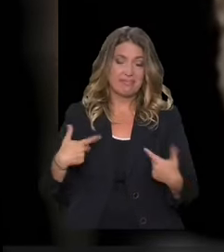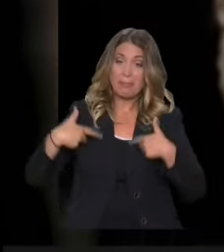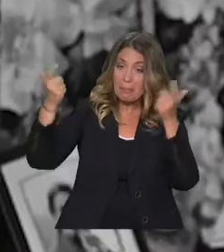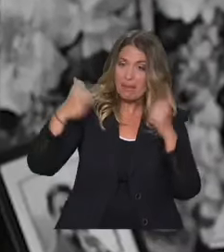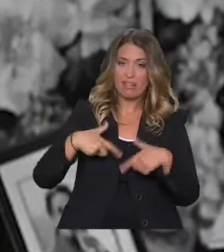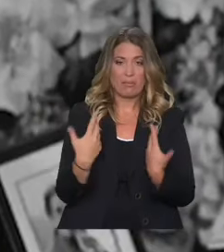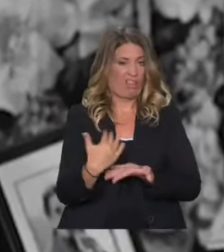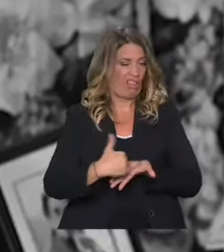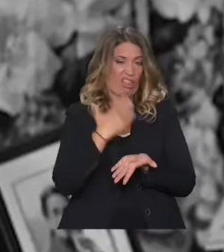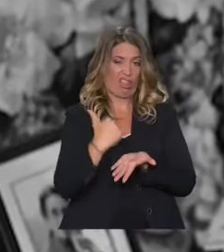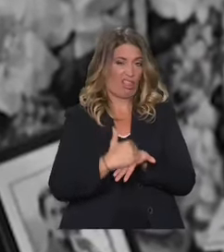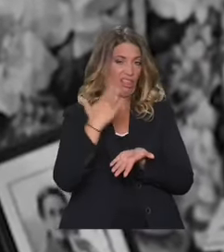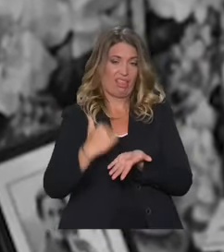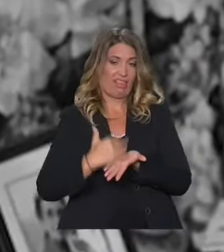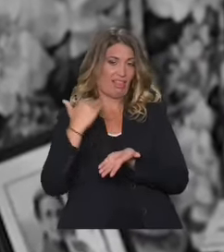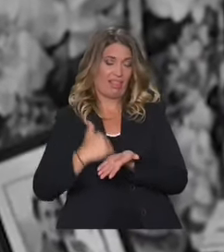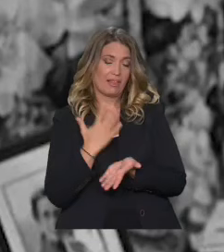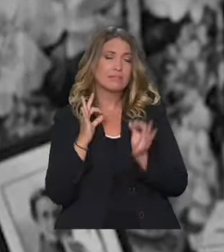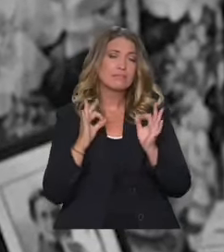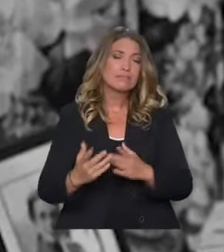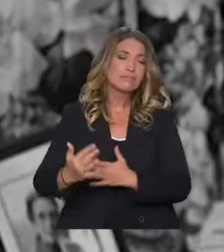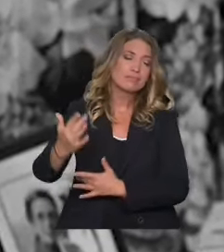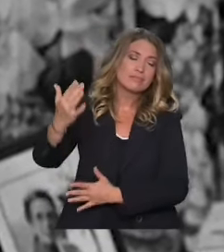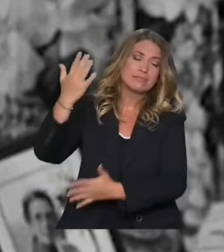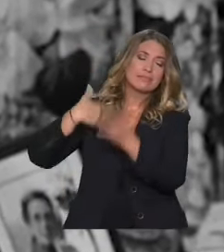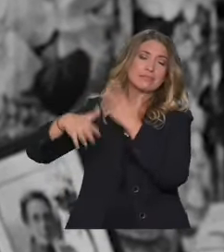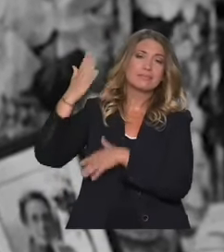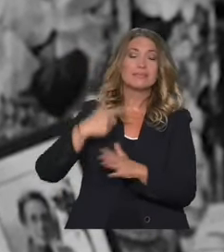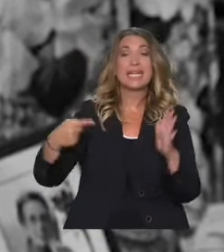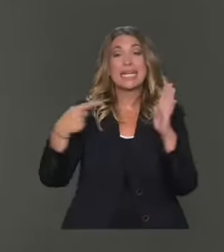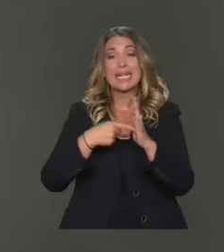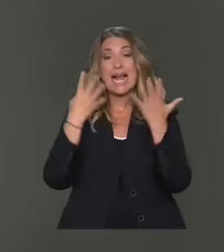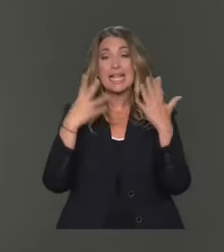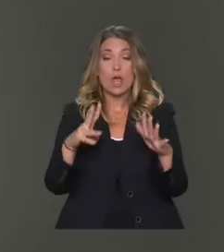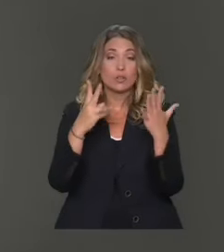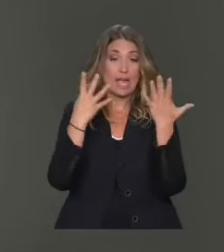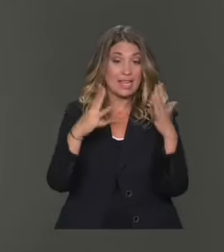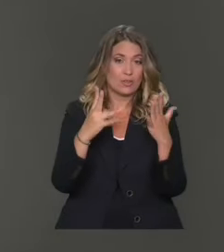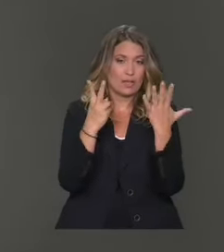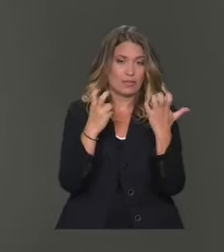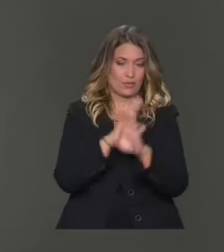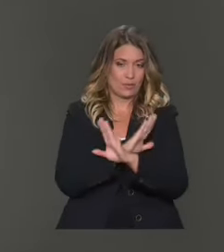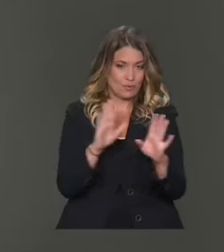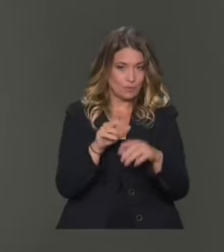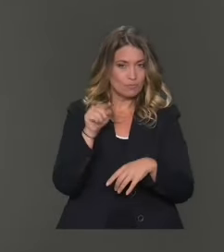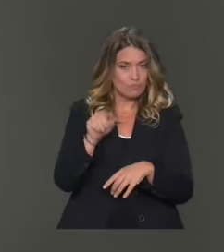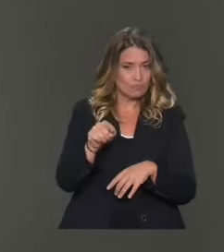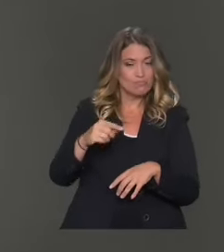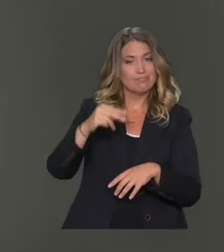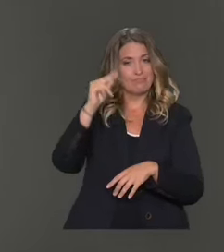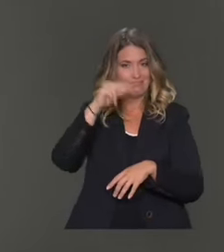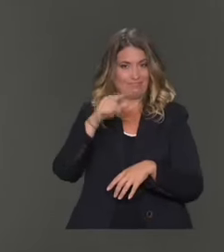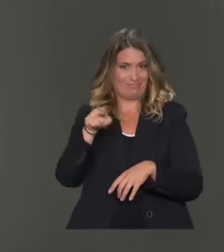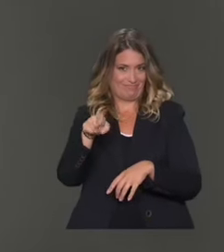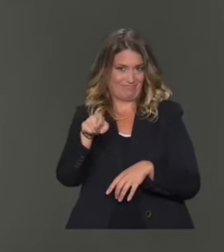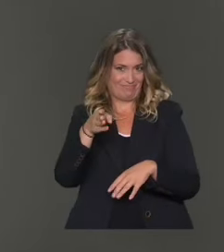into. Η ιστορία όμως είχε ξεκινήσει να γράφεται το μακρινό 1970, όταν ο τότε διάδοχος του Βρετανικού θρόνου συνάντησε για